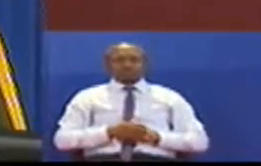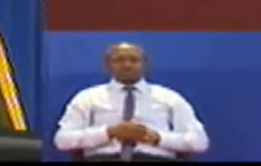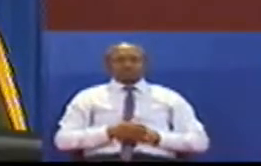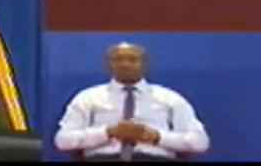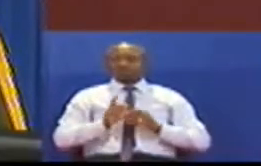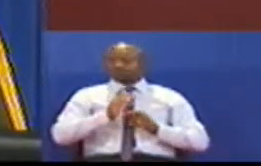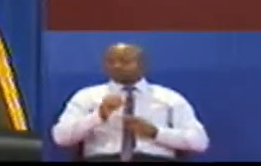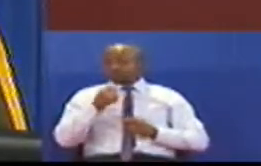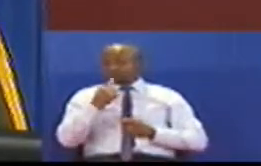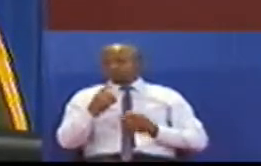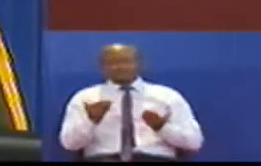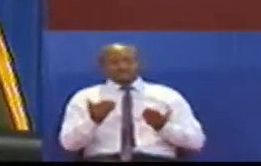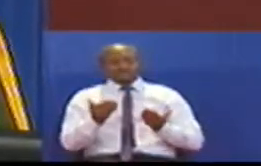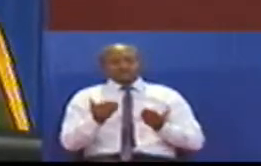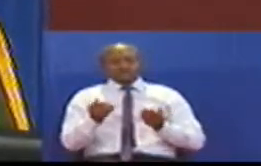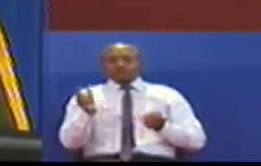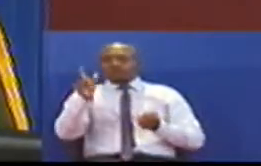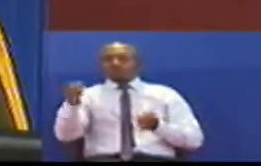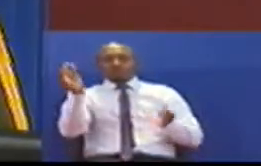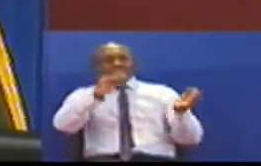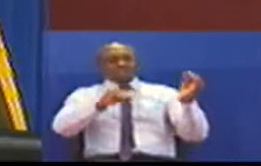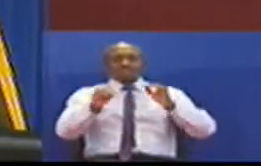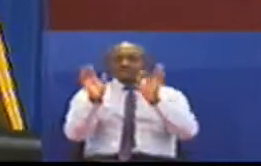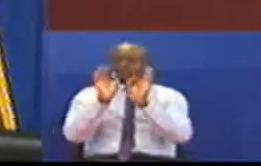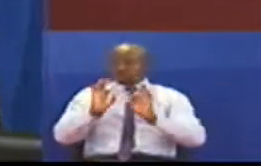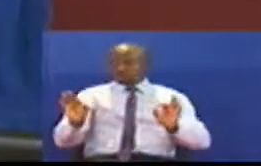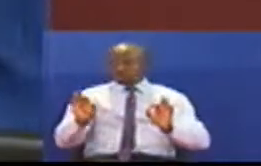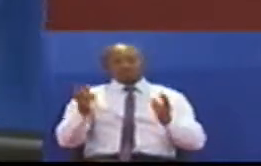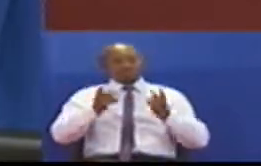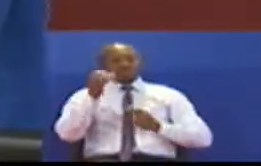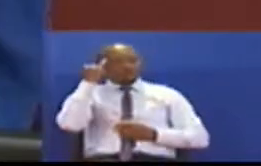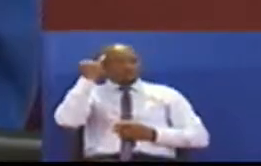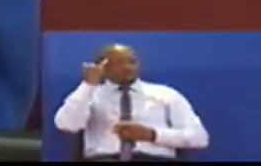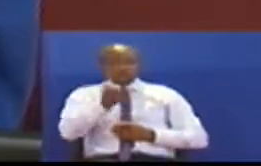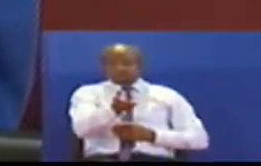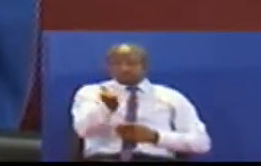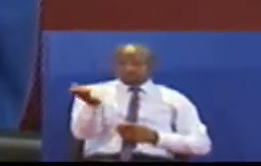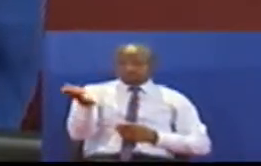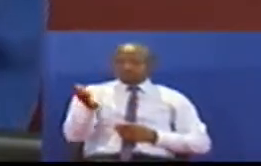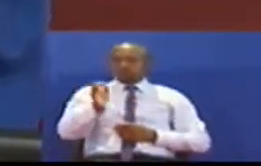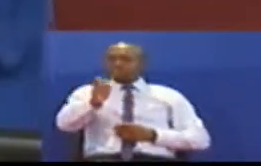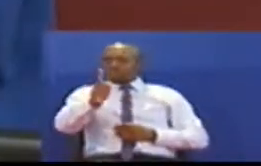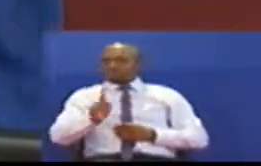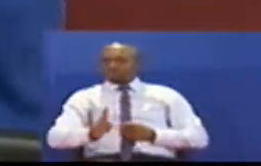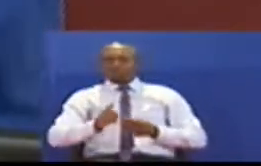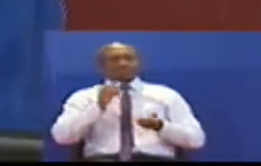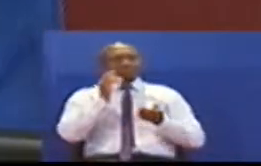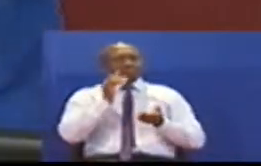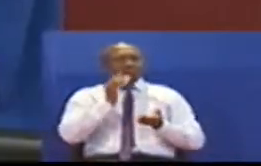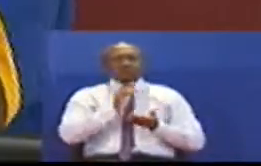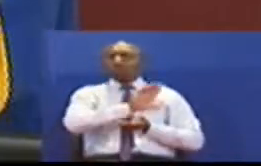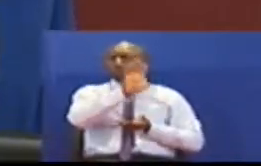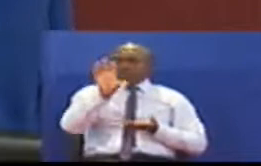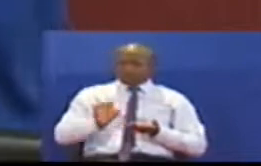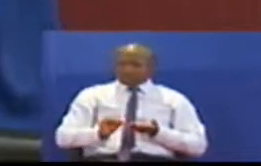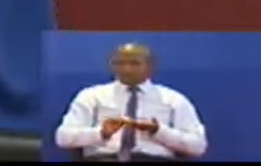Kama nilivyosema changejo tumeenda vizuri, niendelea kutoa wito kwa wenzetu ambao na hasa wote tu